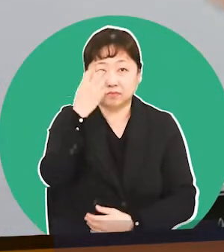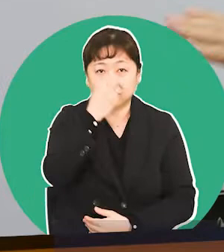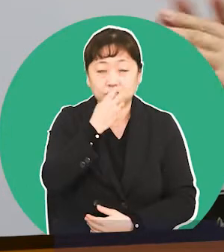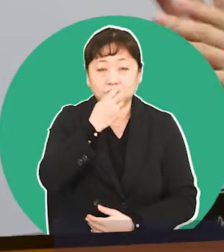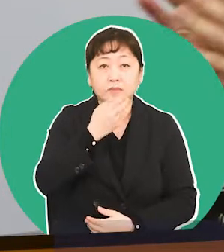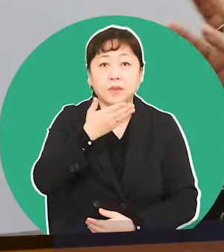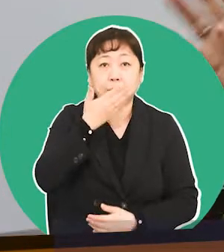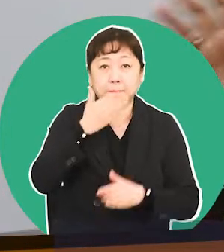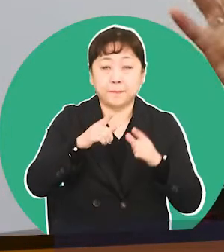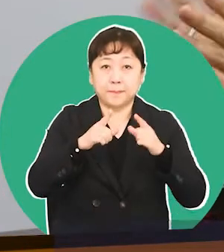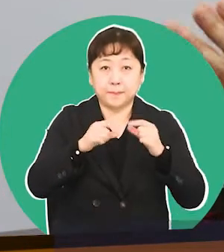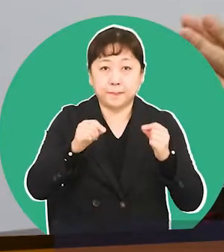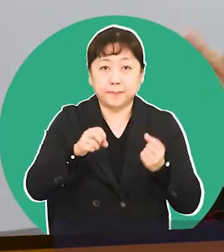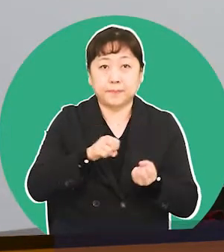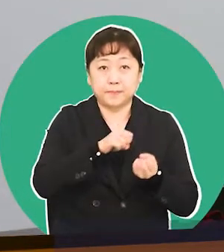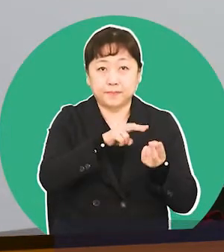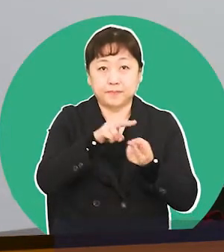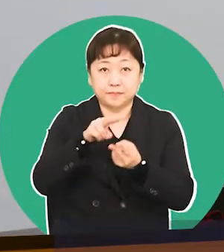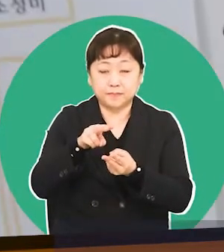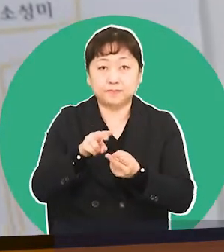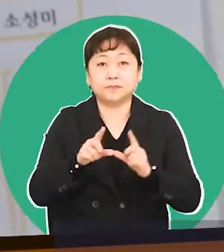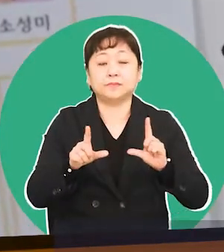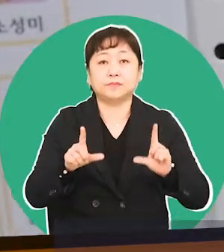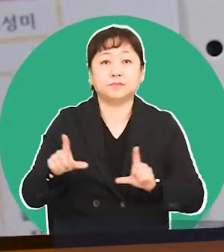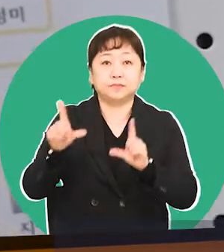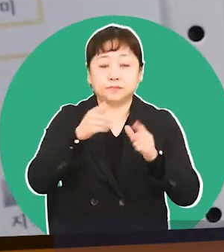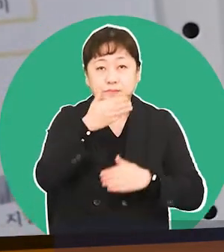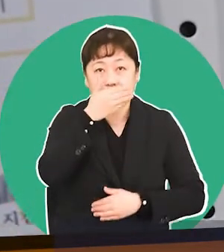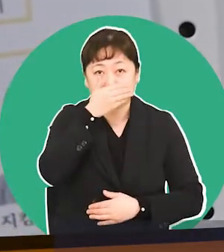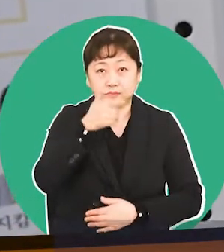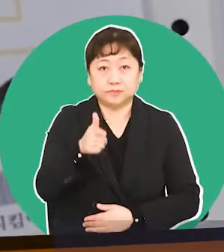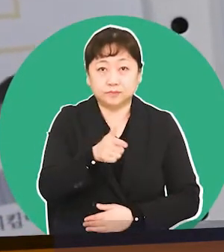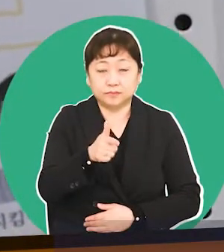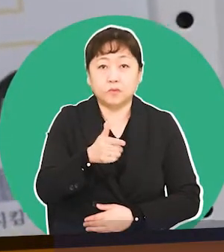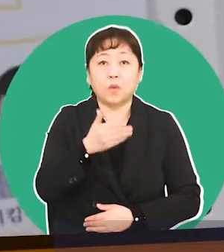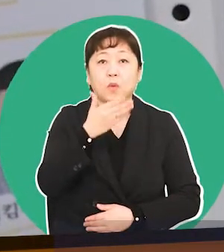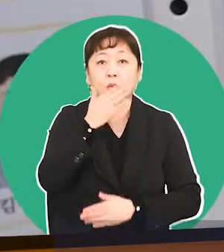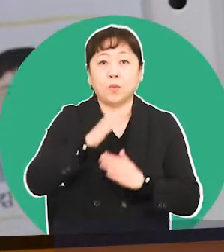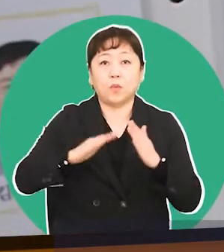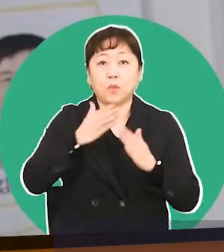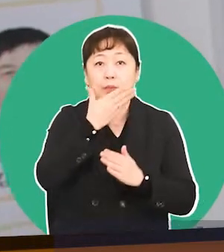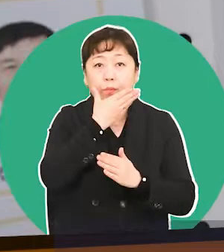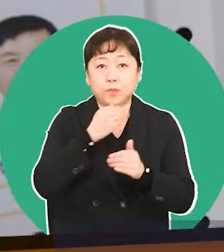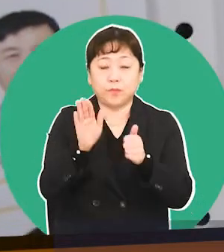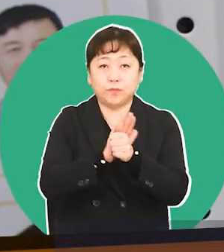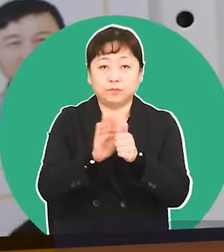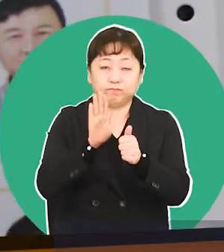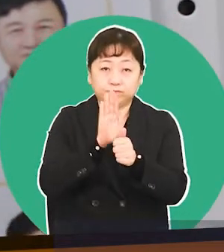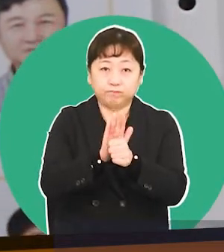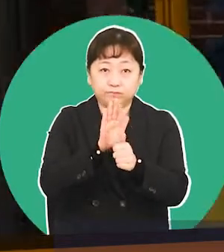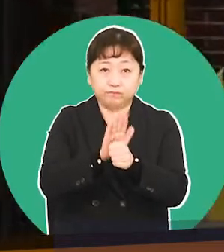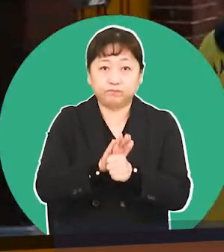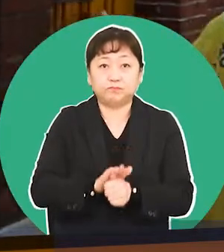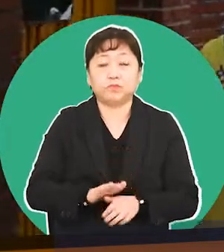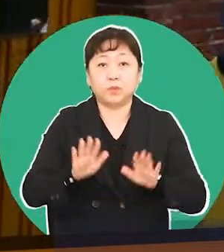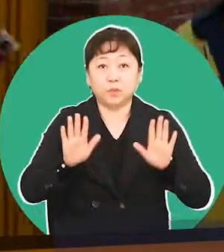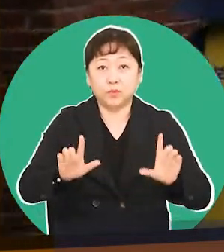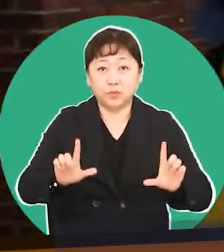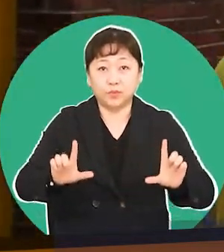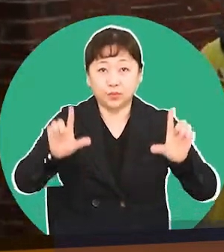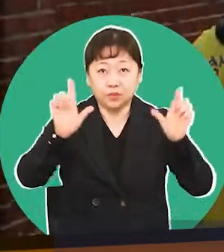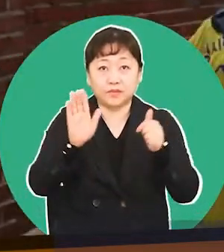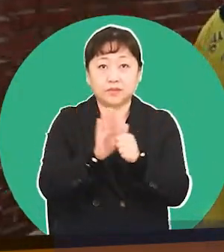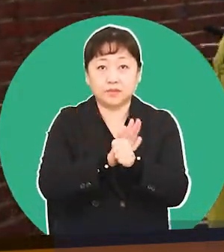결식 위기 어르신 도시락 배달 생활 방역 등 공공 복지 서비스를 지원해 왔는데요 드디어 올해